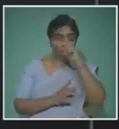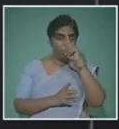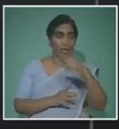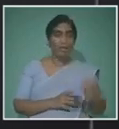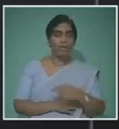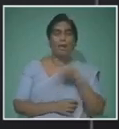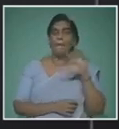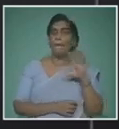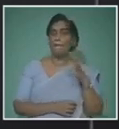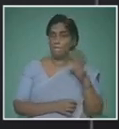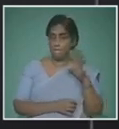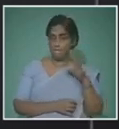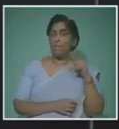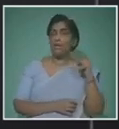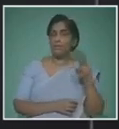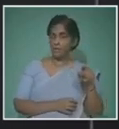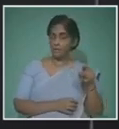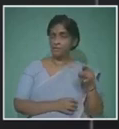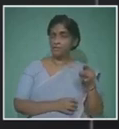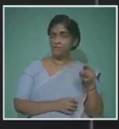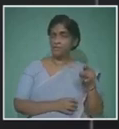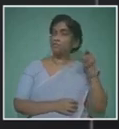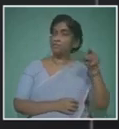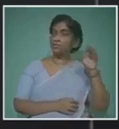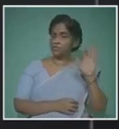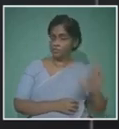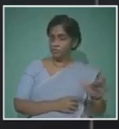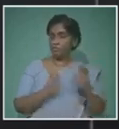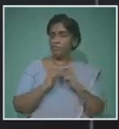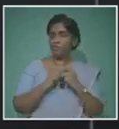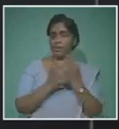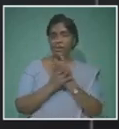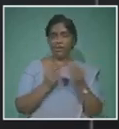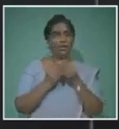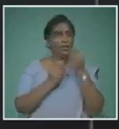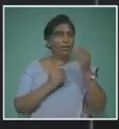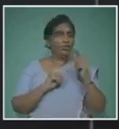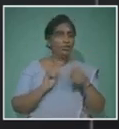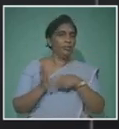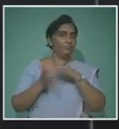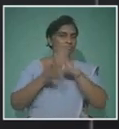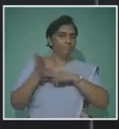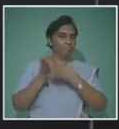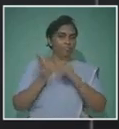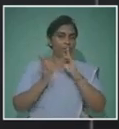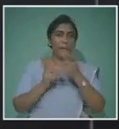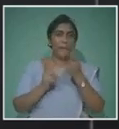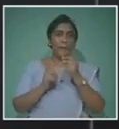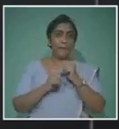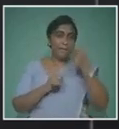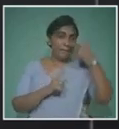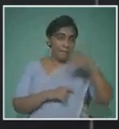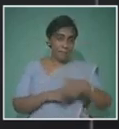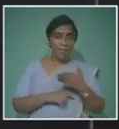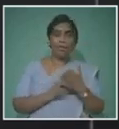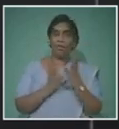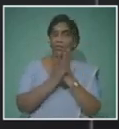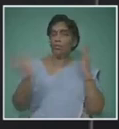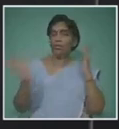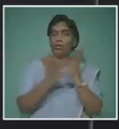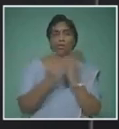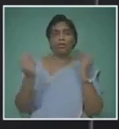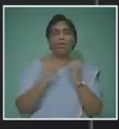දවසර 500ක්වත් නැහැ. ඔවුන්ට මේ ඔවුන්ට විසඳුම් ලබා දෙන විදිය මේක කියලා නැහැ. පෙට්‍රල් පෝරිම නැති කරන්නේ